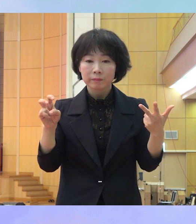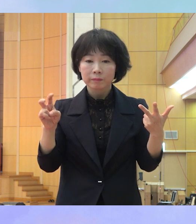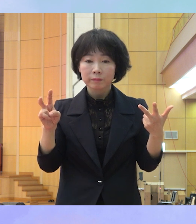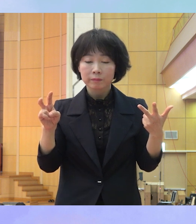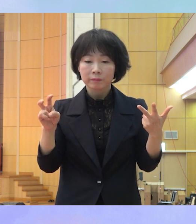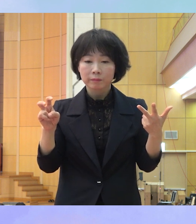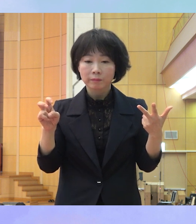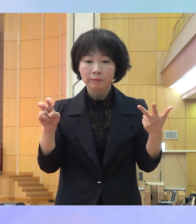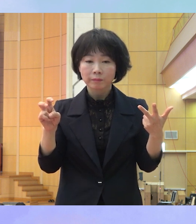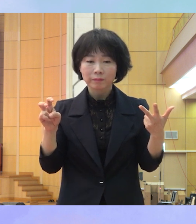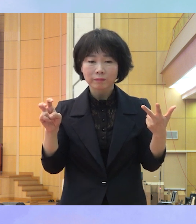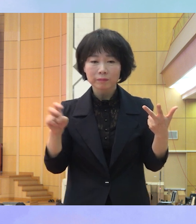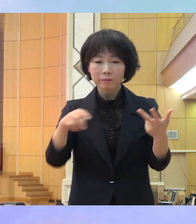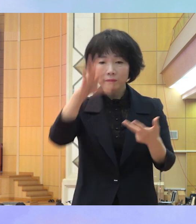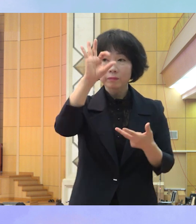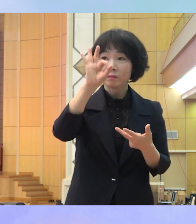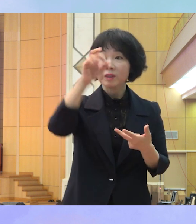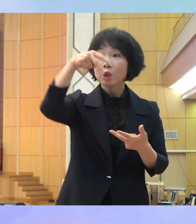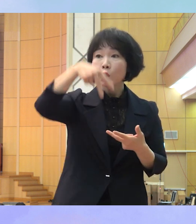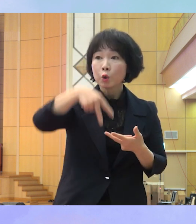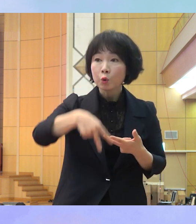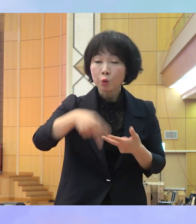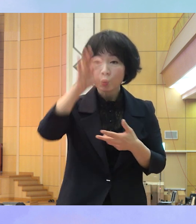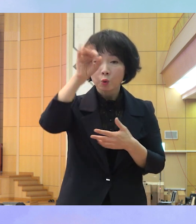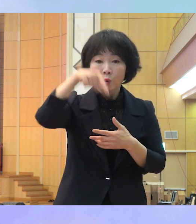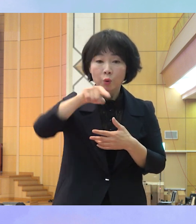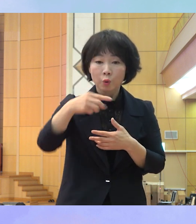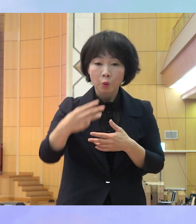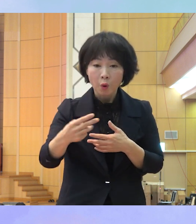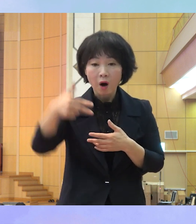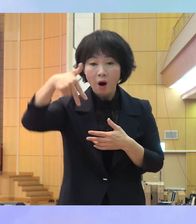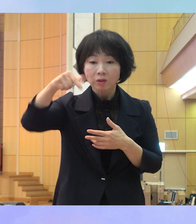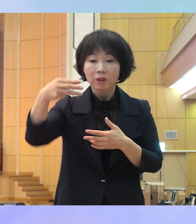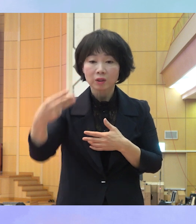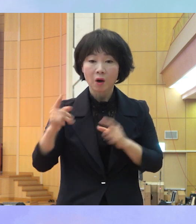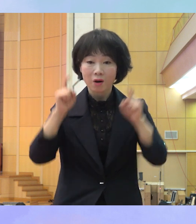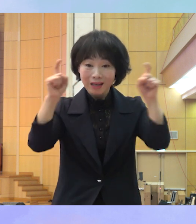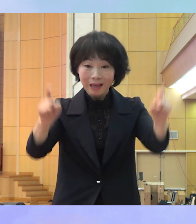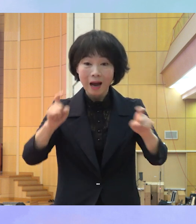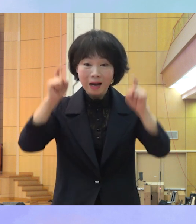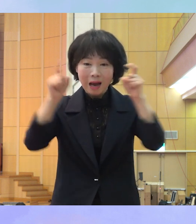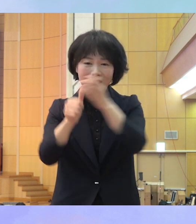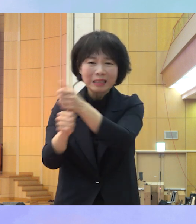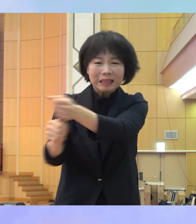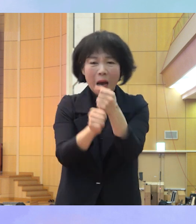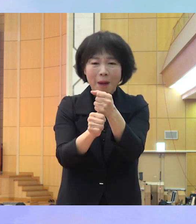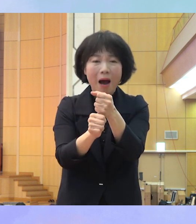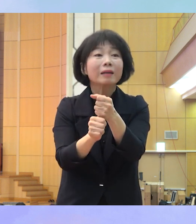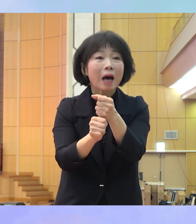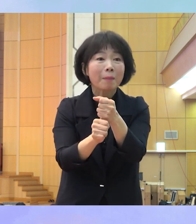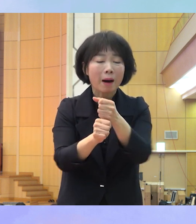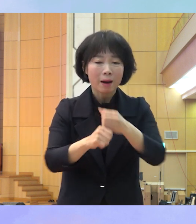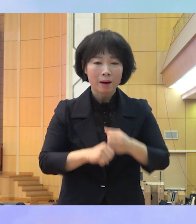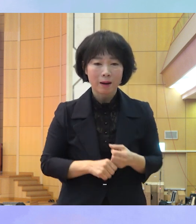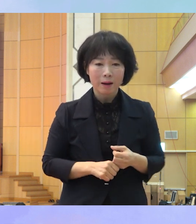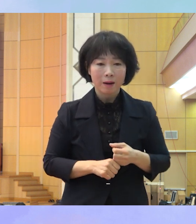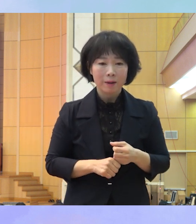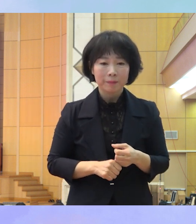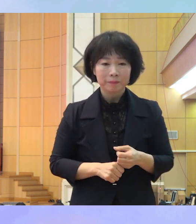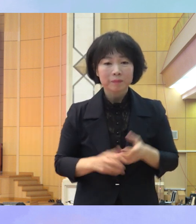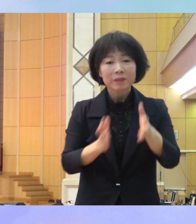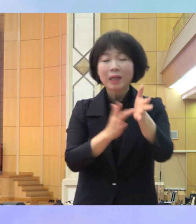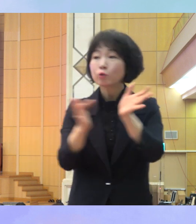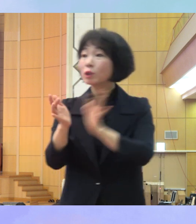134페이지 보니까 유월절 양을 잡을, 예수님이 십자가 지기 전에 이틀